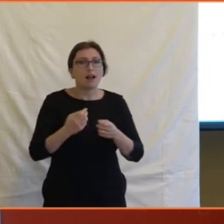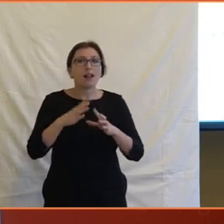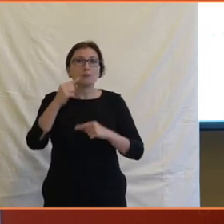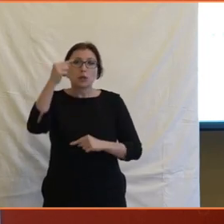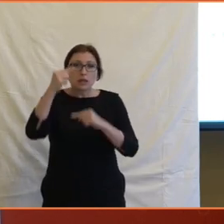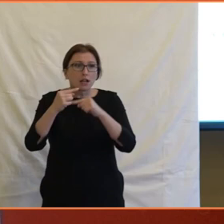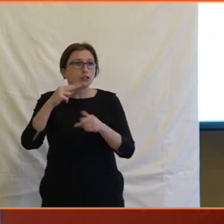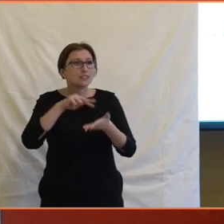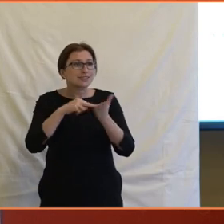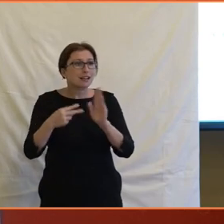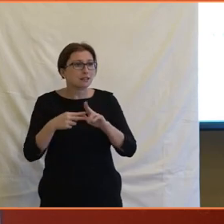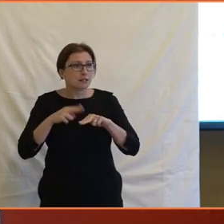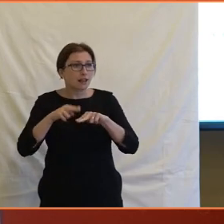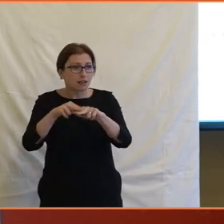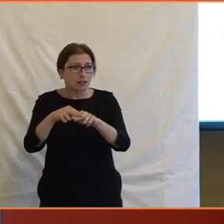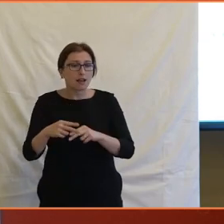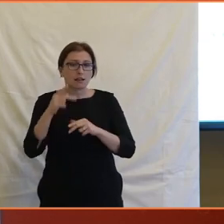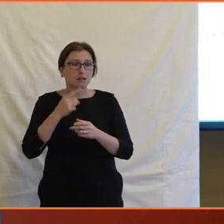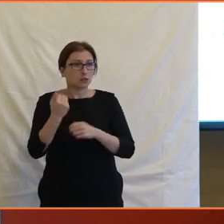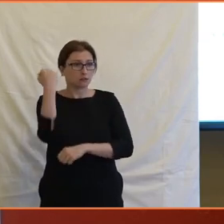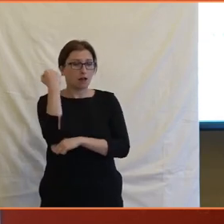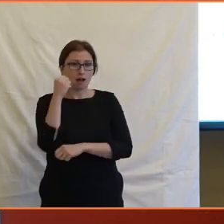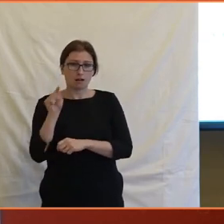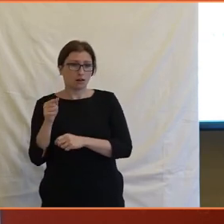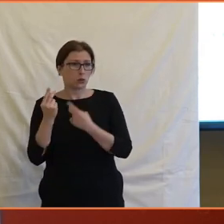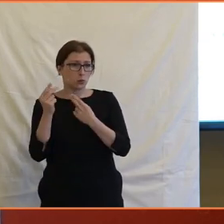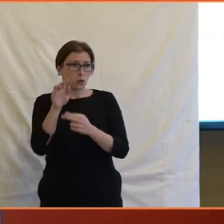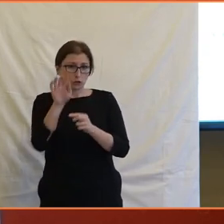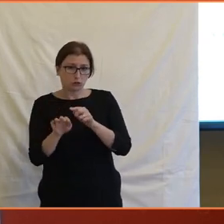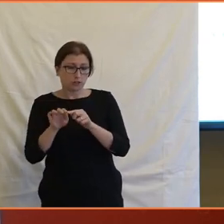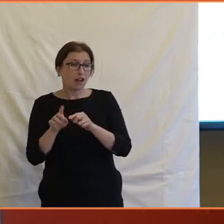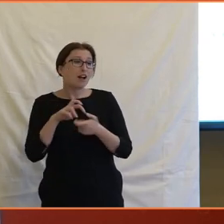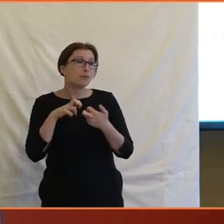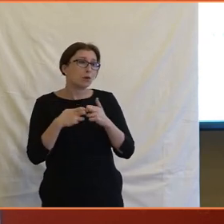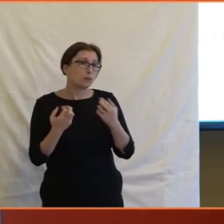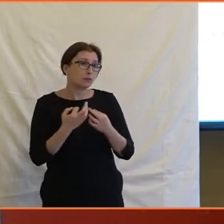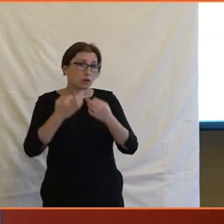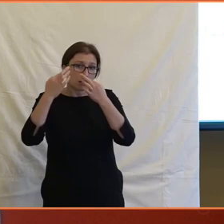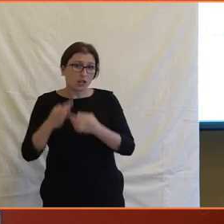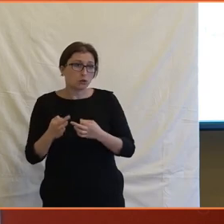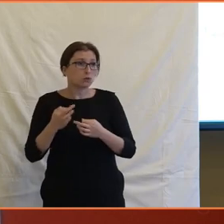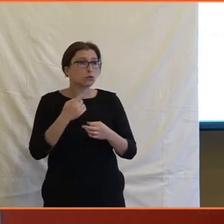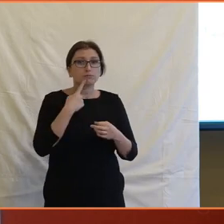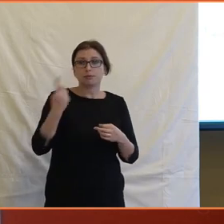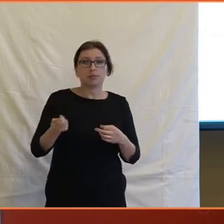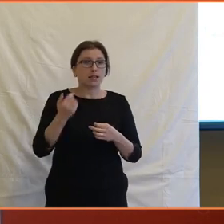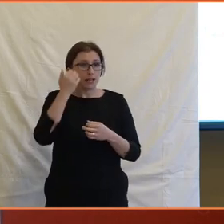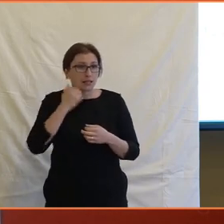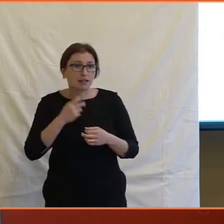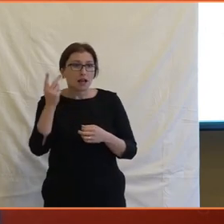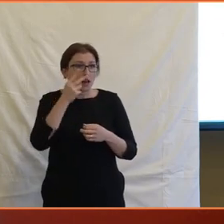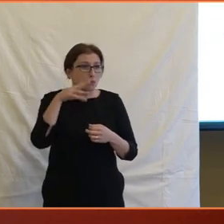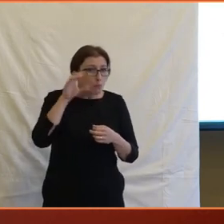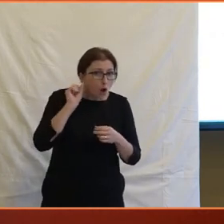výrazně kratší strategie, která řekne to podstatný. Problém takové strategie je, že samozřejmě mnohem jednodušší se proti ní ohradit. To znamená,